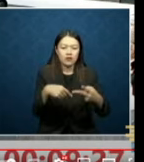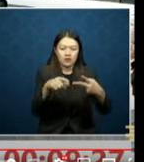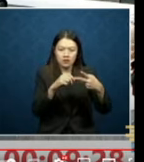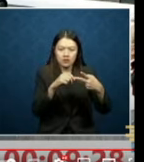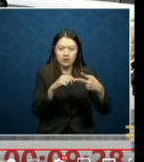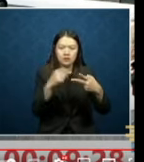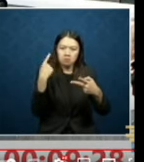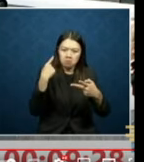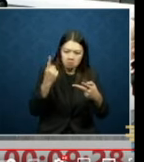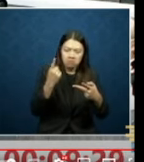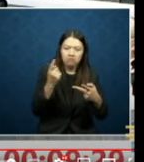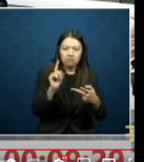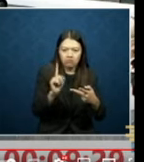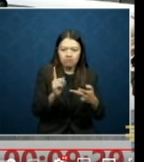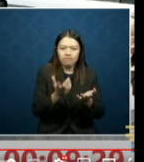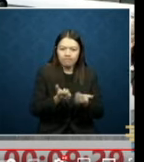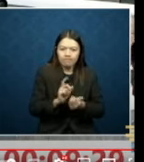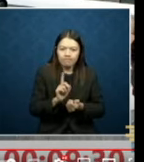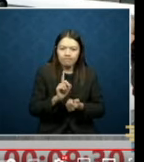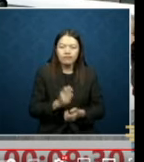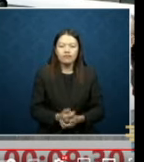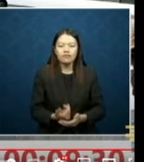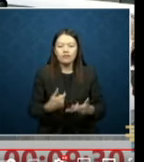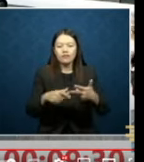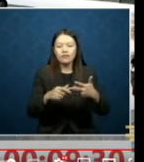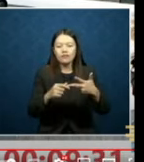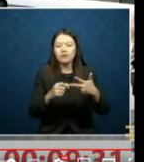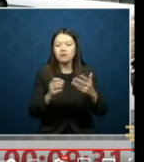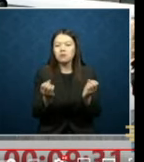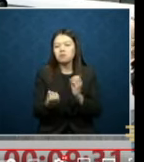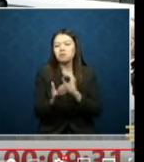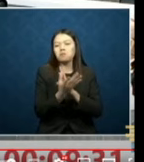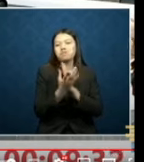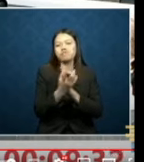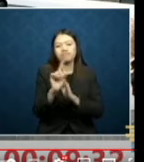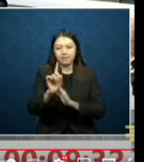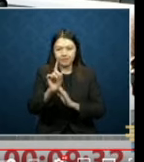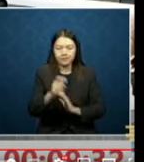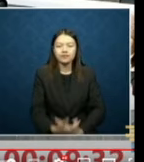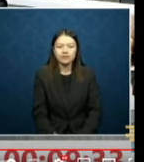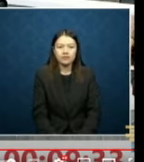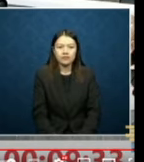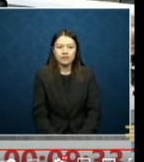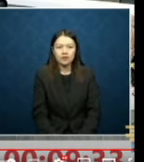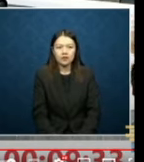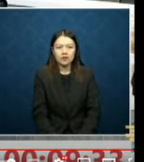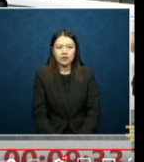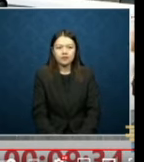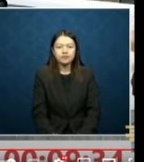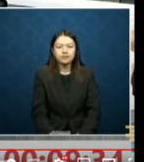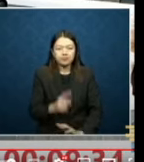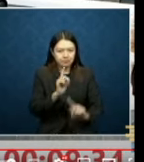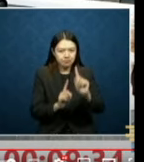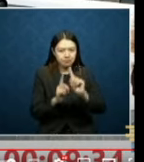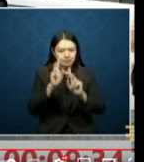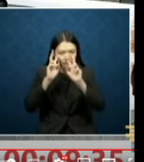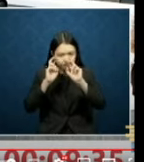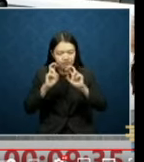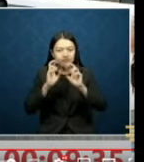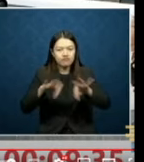ค่าและประโยชน์ที่ได้รับ 3. ผลกระทบและความเสี่ยงอย่างรอบด้านนะครับ